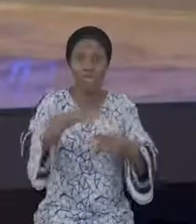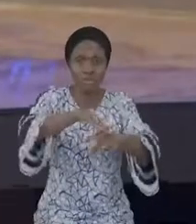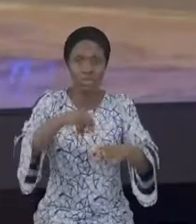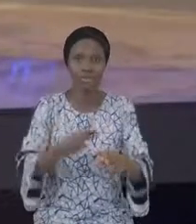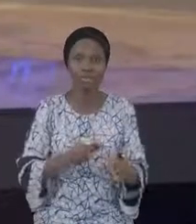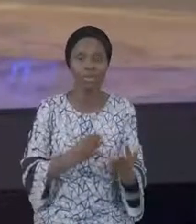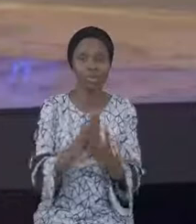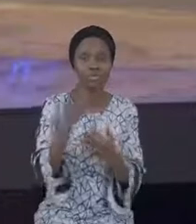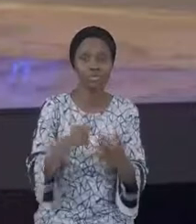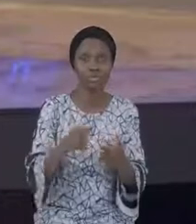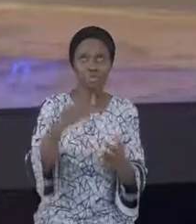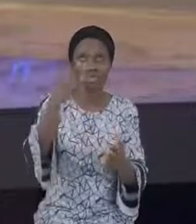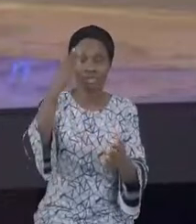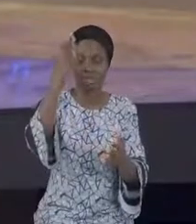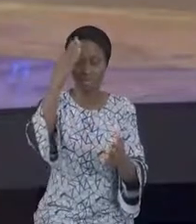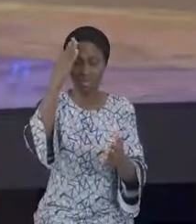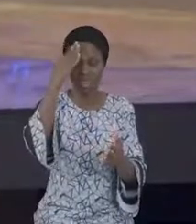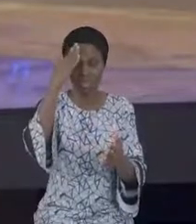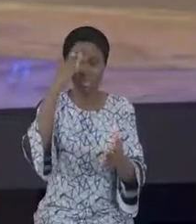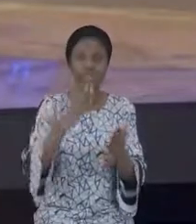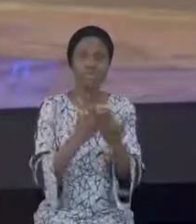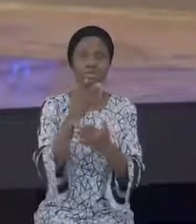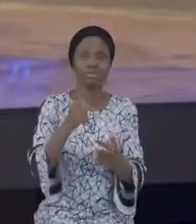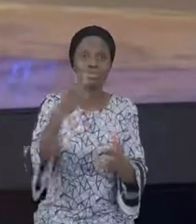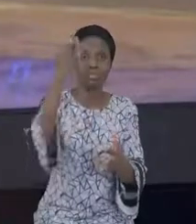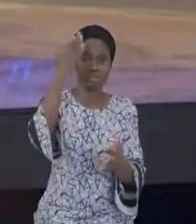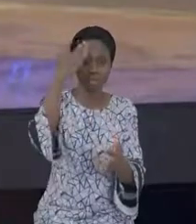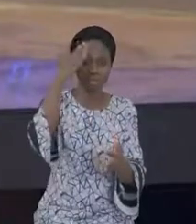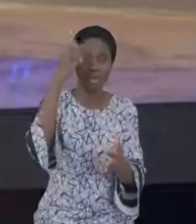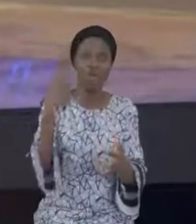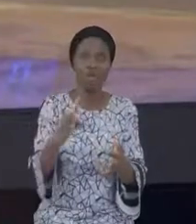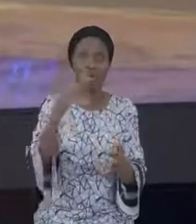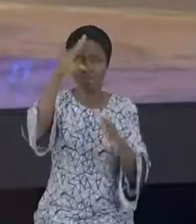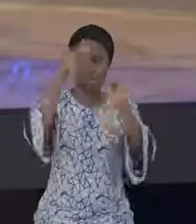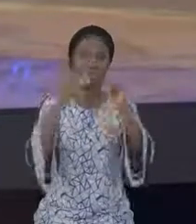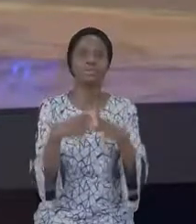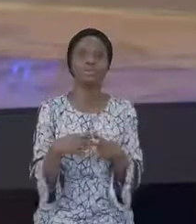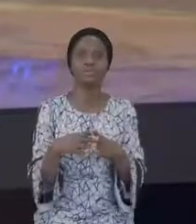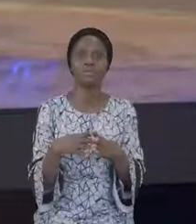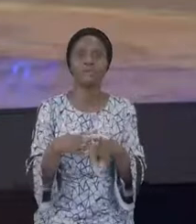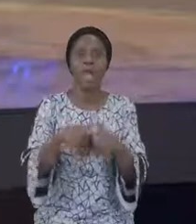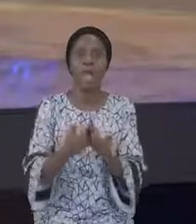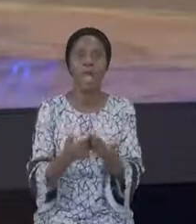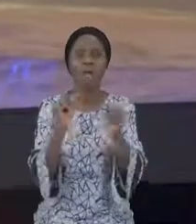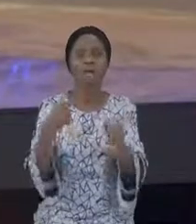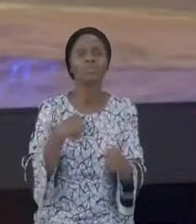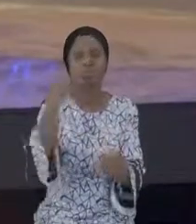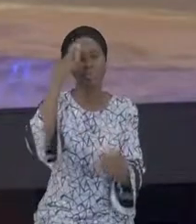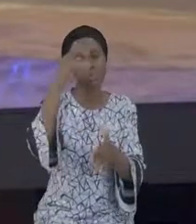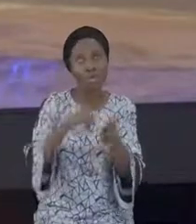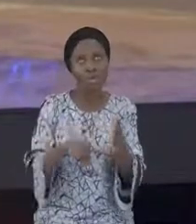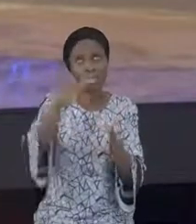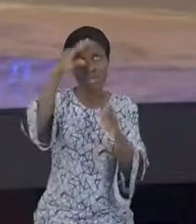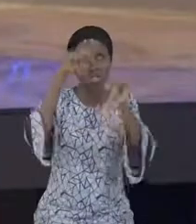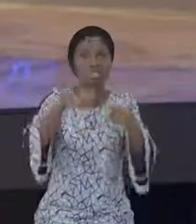nous a appelés, au moyen de la connaissance de celui qui... Comment savons-nous ce qu'il